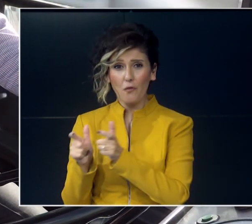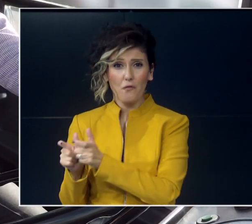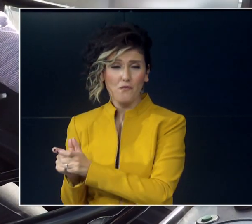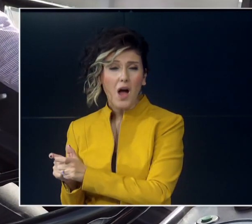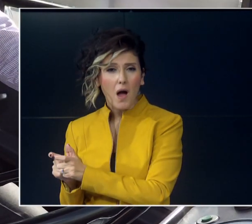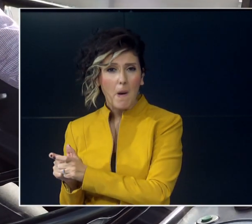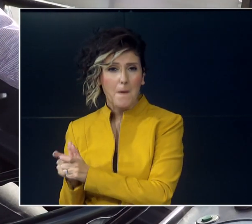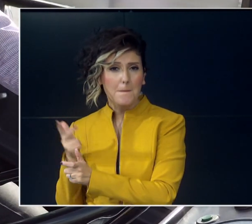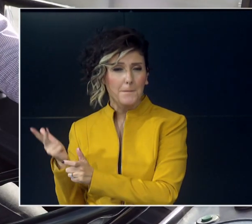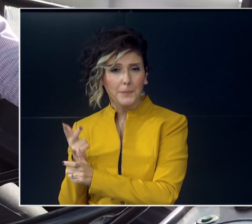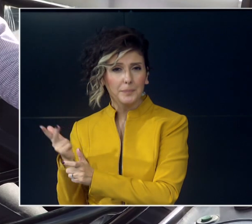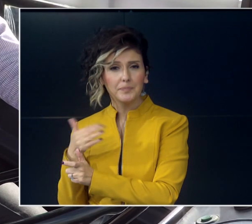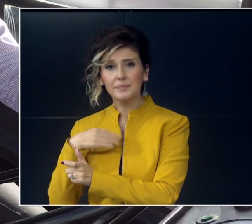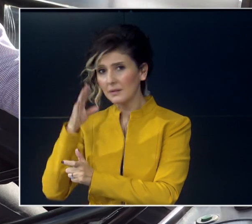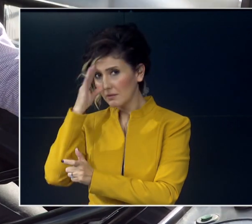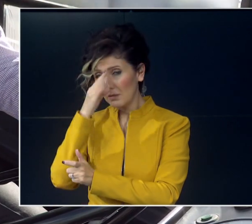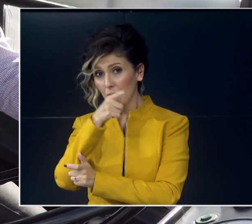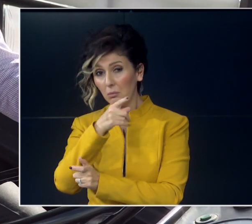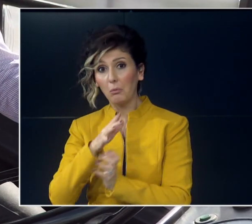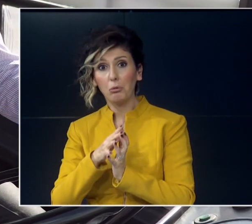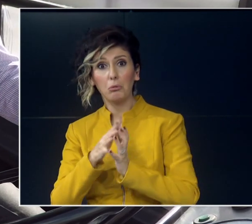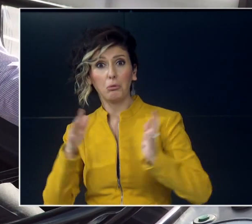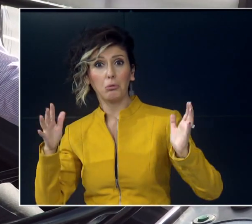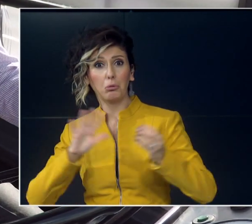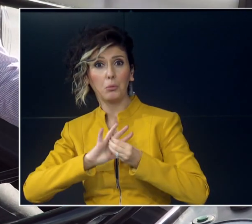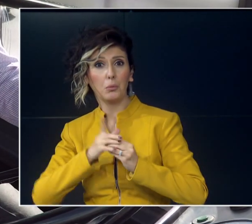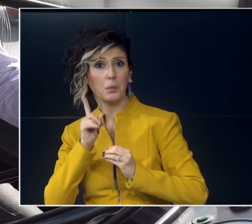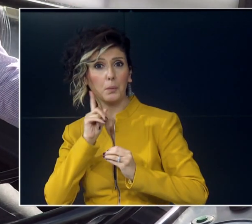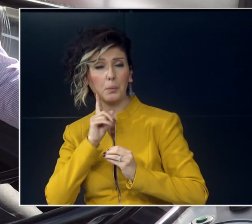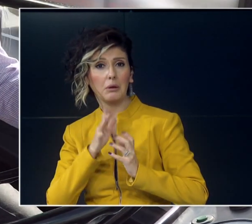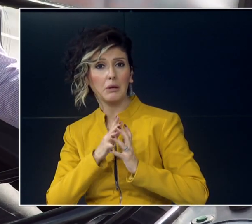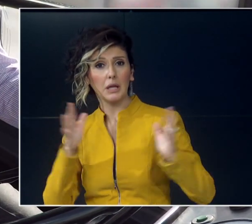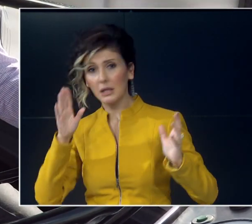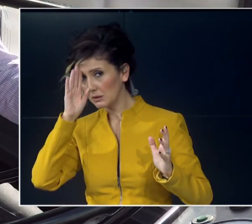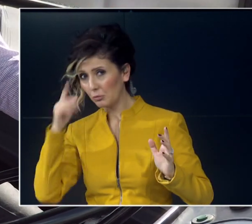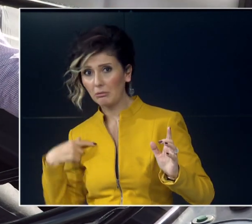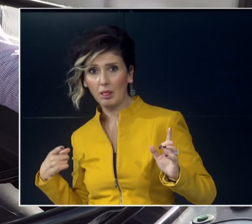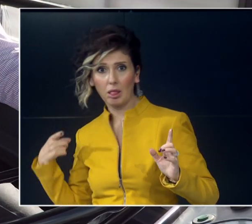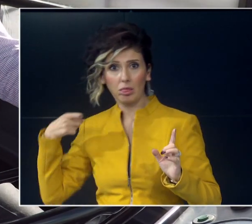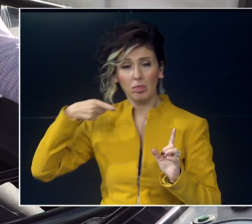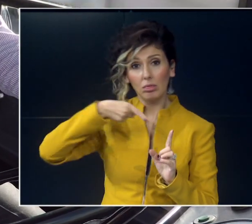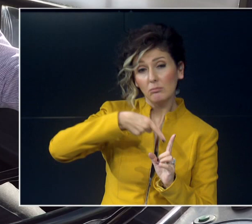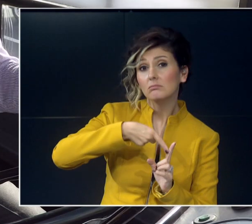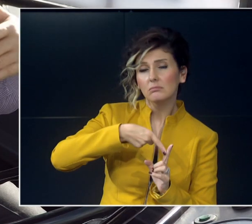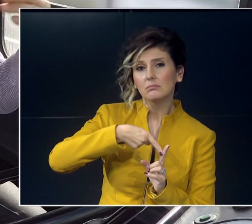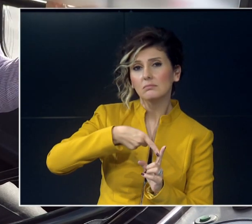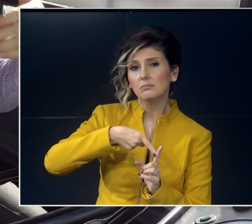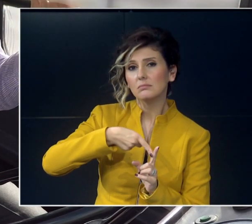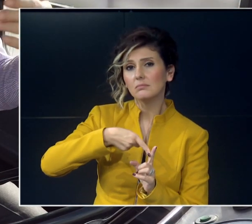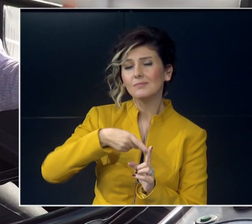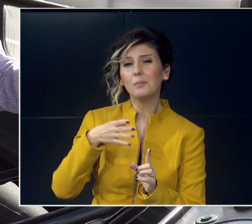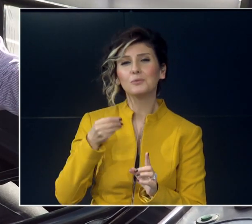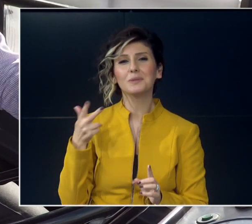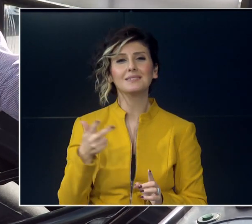çıkıyorsunuz, İstanbul gibi bir dünya şehrine geliyorsunuz. Ama çok